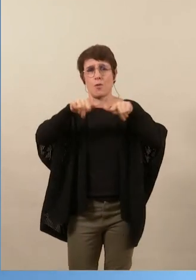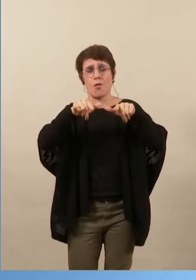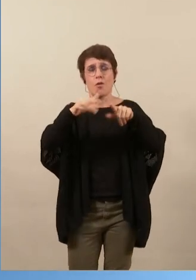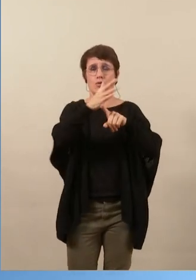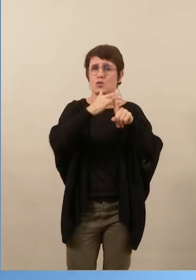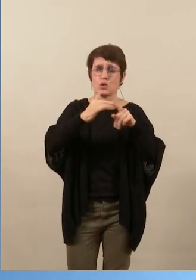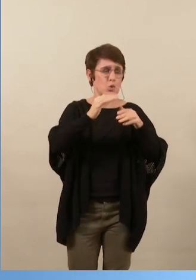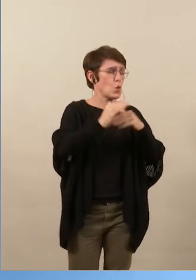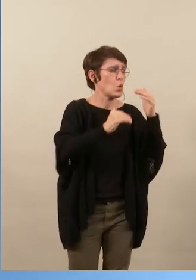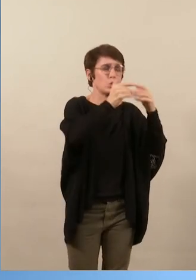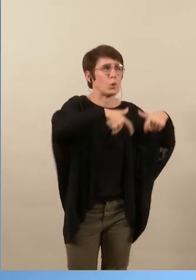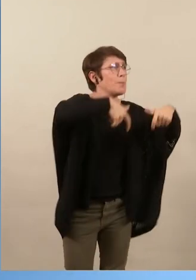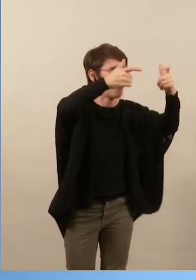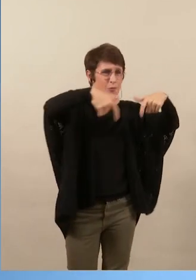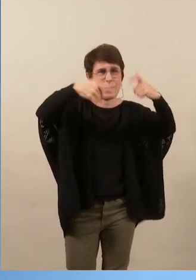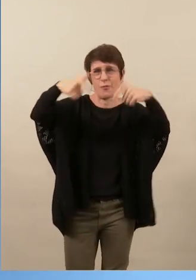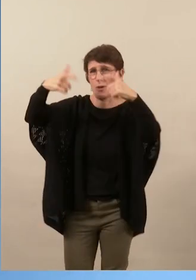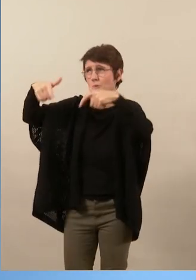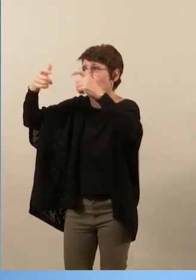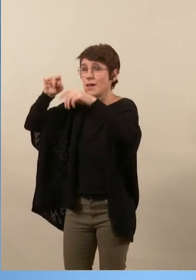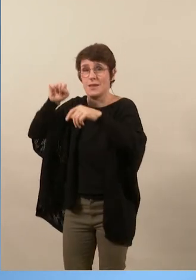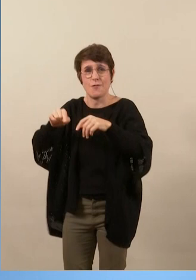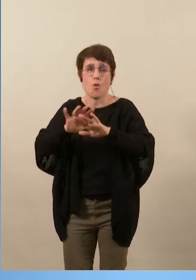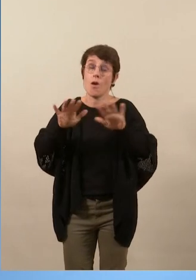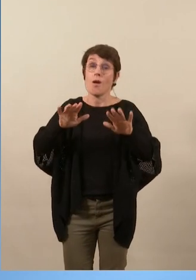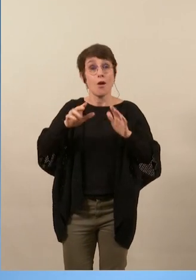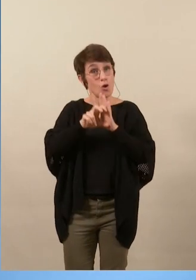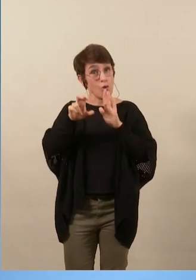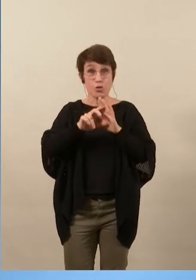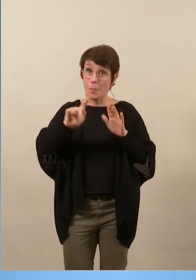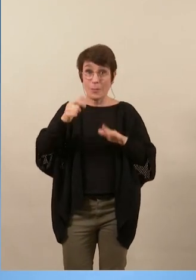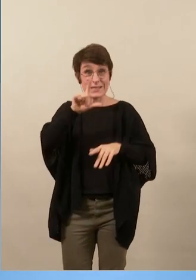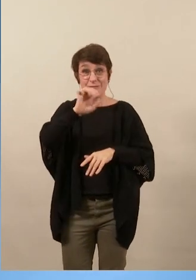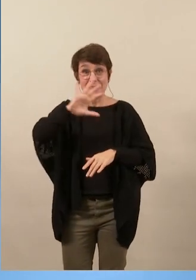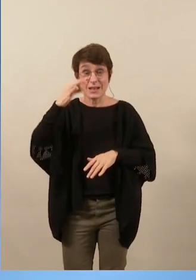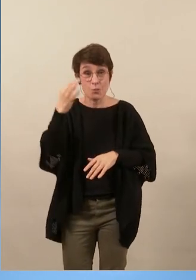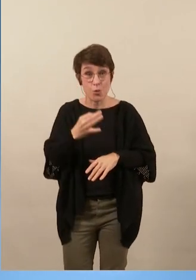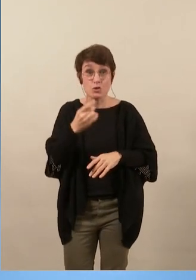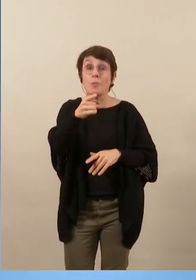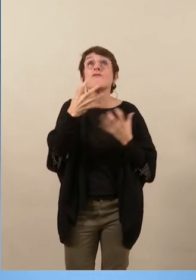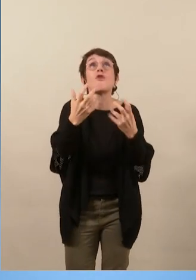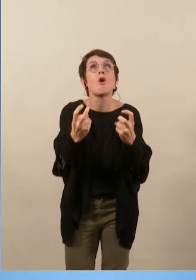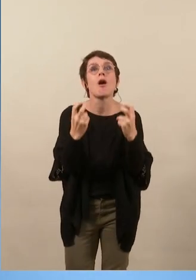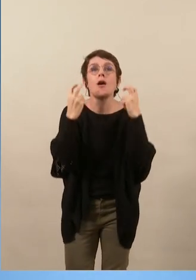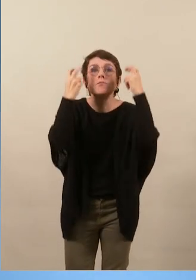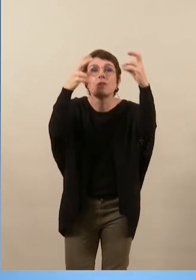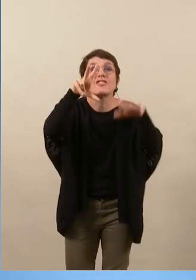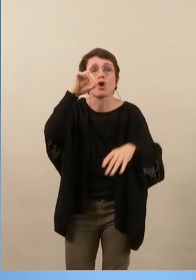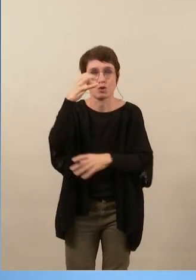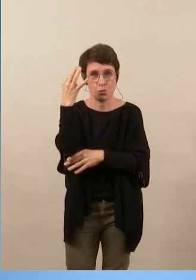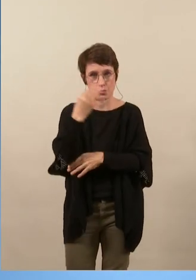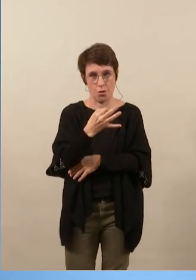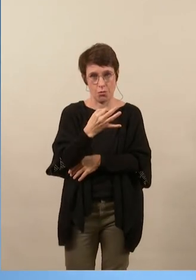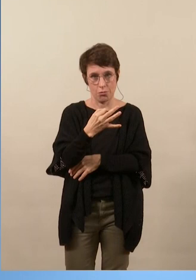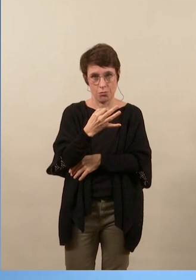évidemment tant pis si Grenoble est déjà à près de 25 % vous voulez atteindre les 30 % tant pis si les